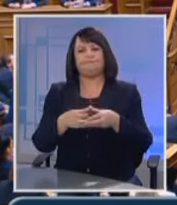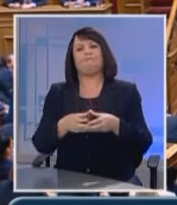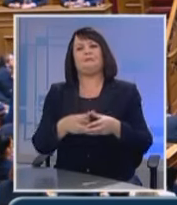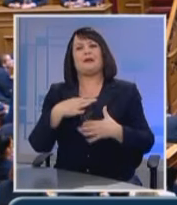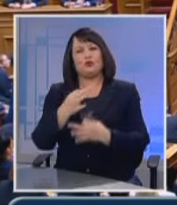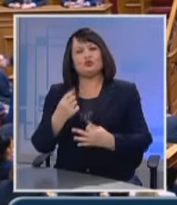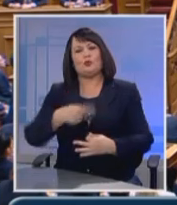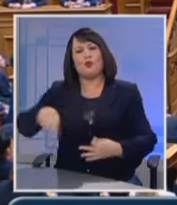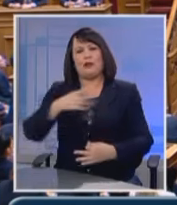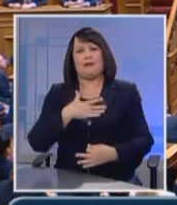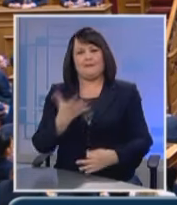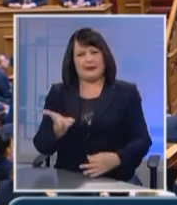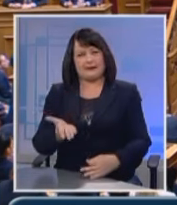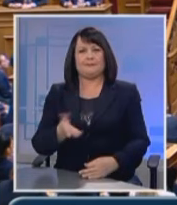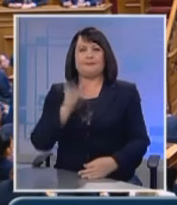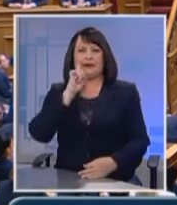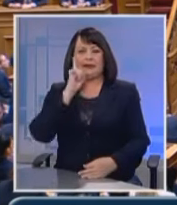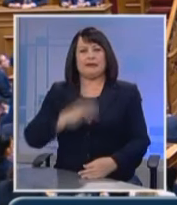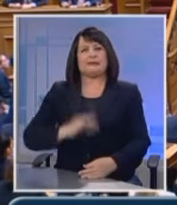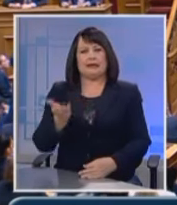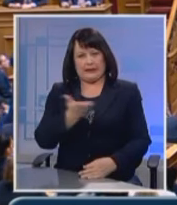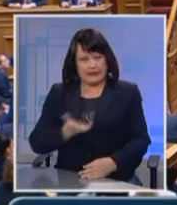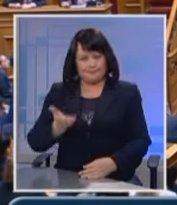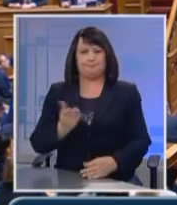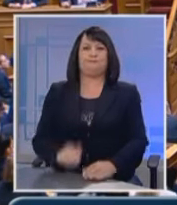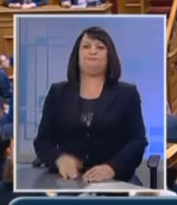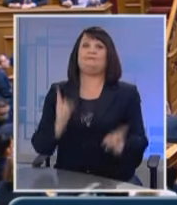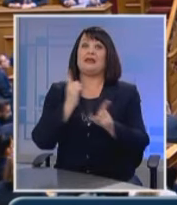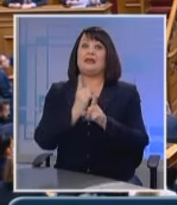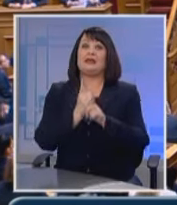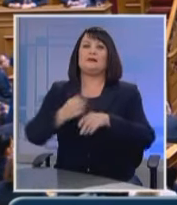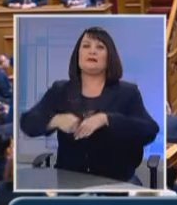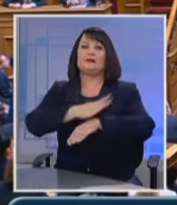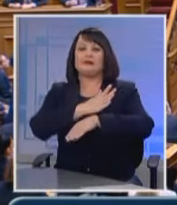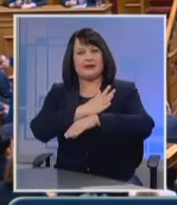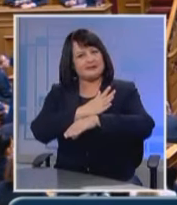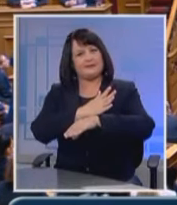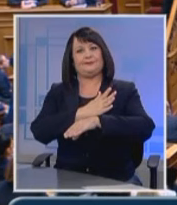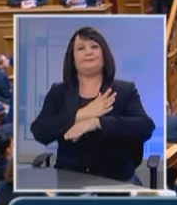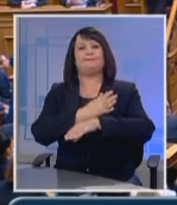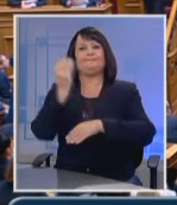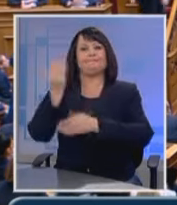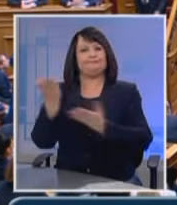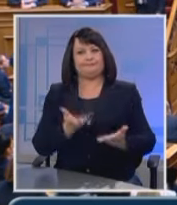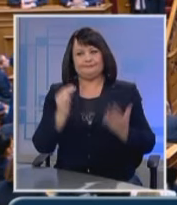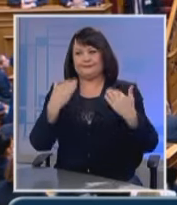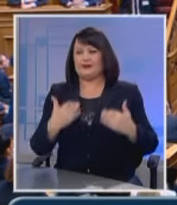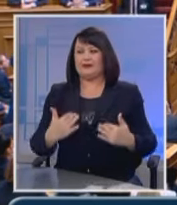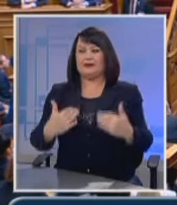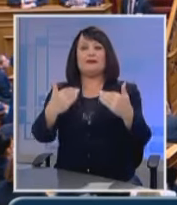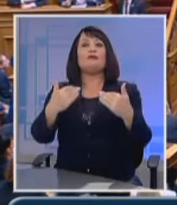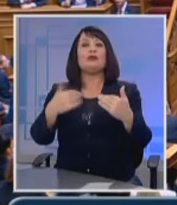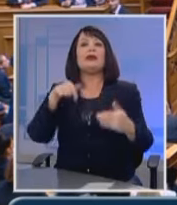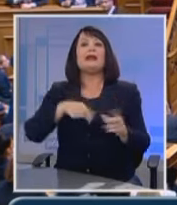εκπρόσωποι, κυρίες και κύριοι, με ιδιαίτερη συγκίνηση σας καλωσορίζουμε σήμερα στη Βουλή σε